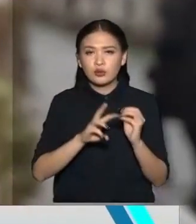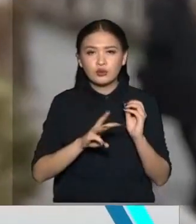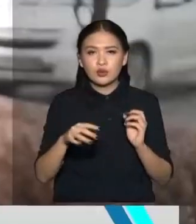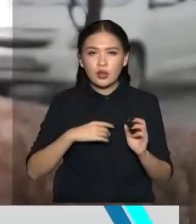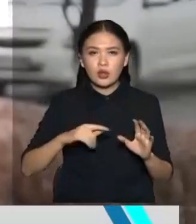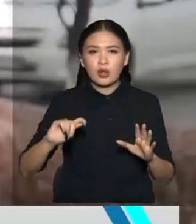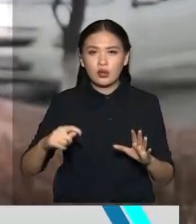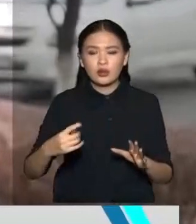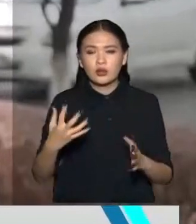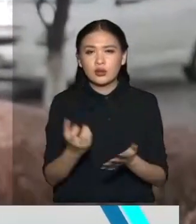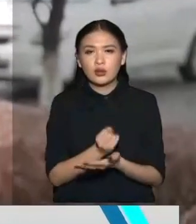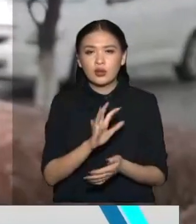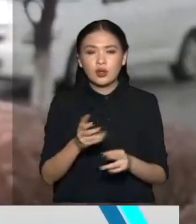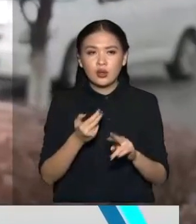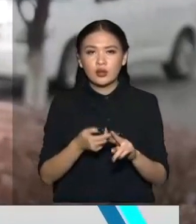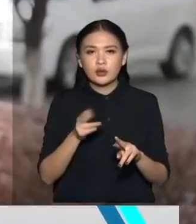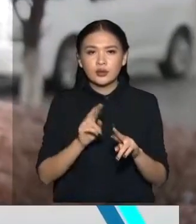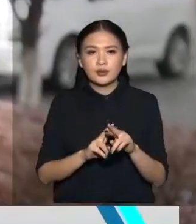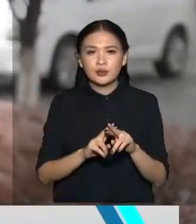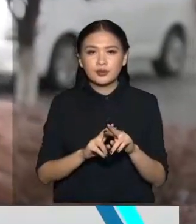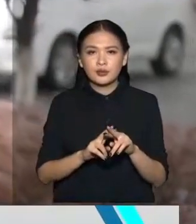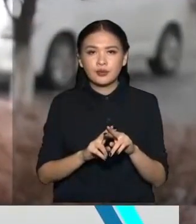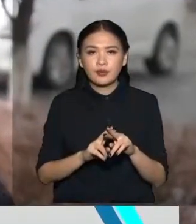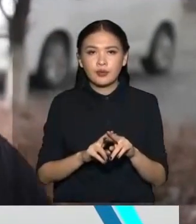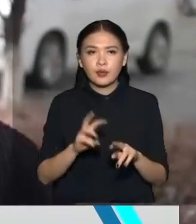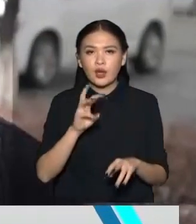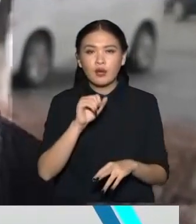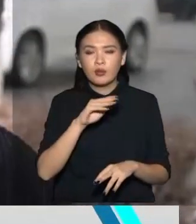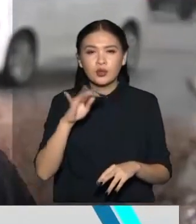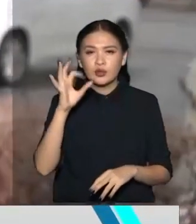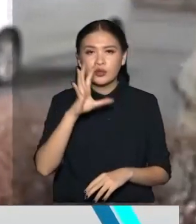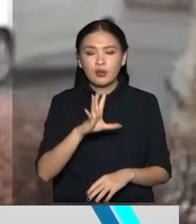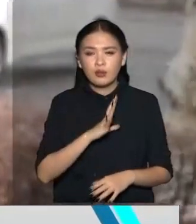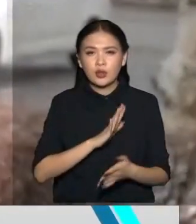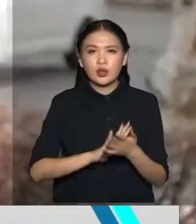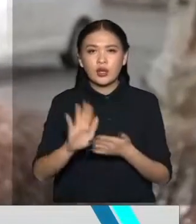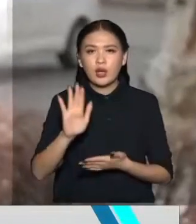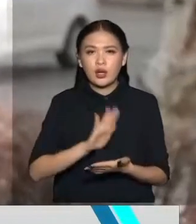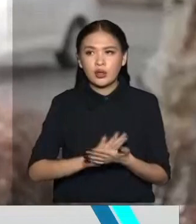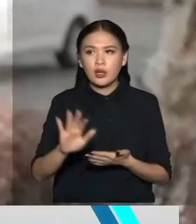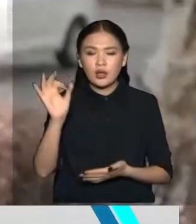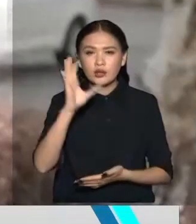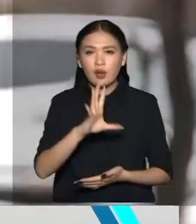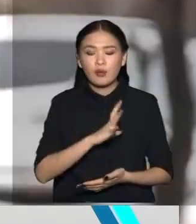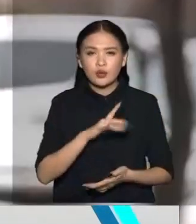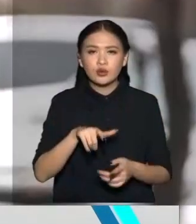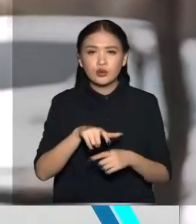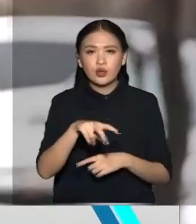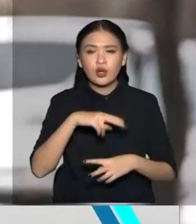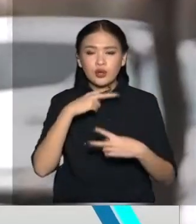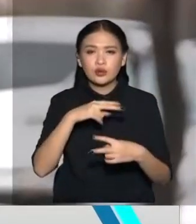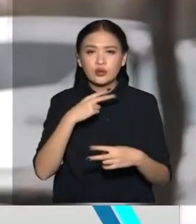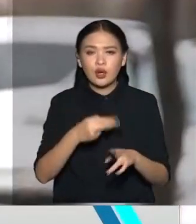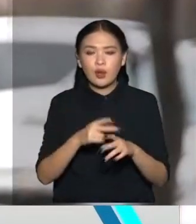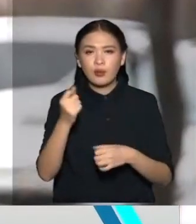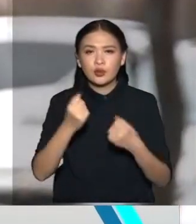әлі. Қанкетеп келдік Қазанға. Машинамыз тайып. Енді жолда абай болыңыздар.